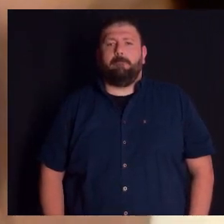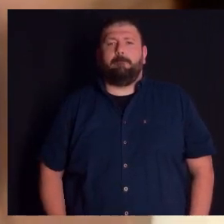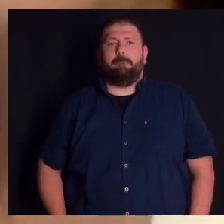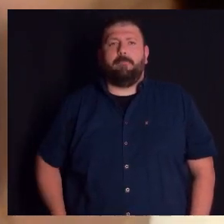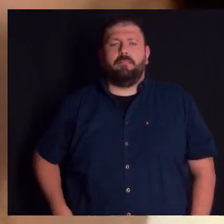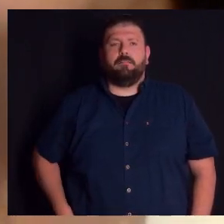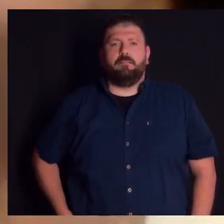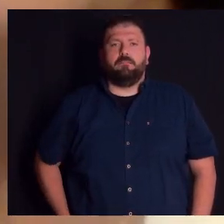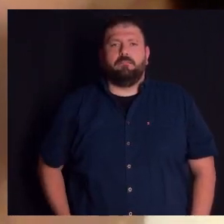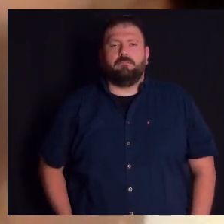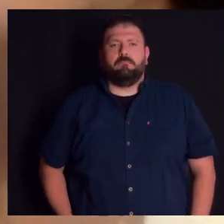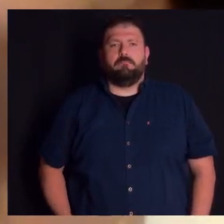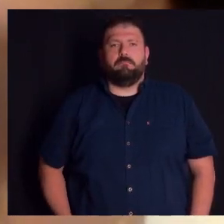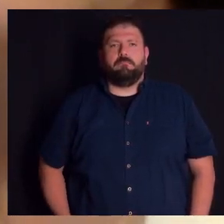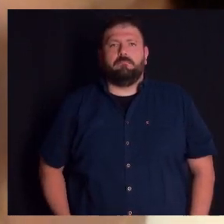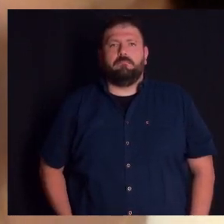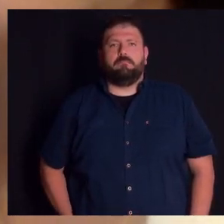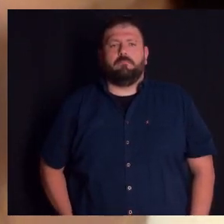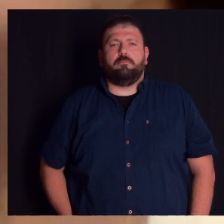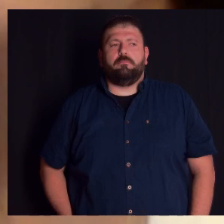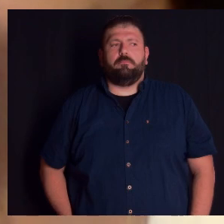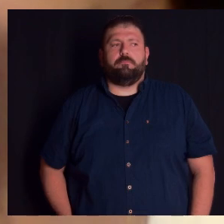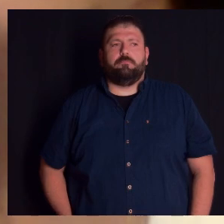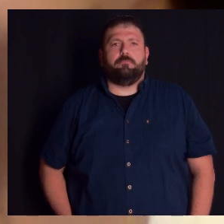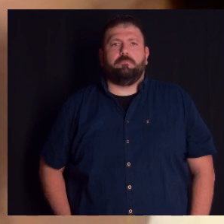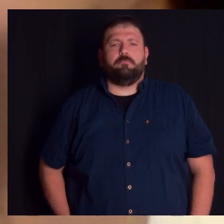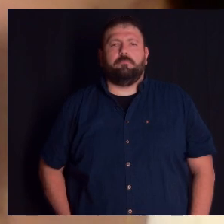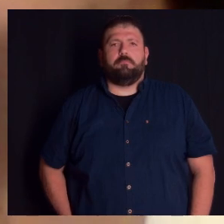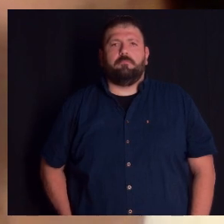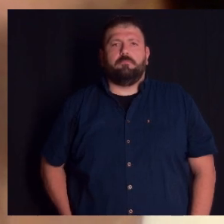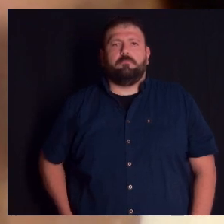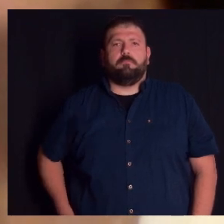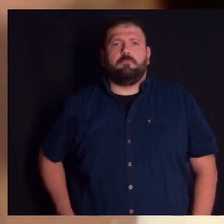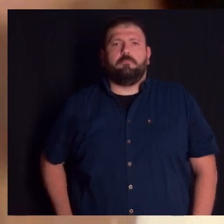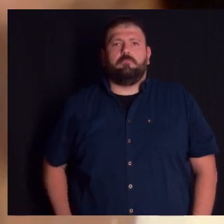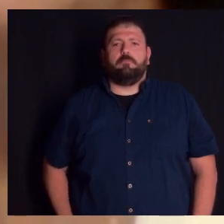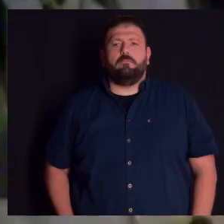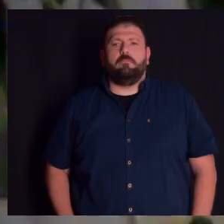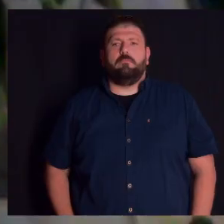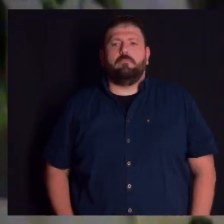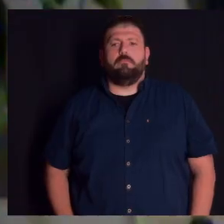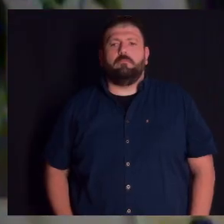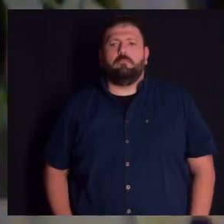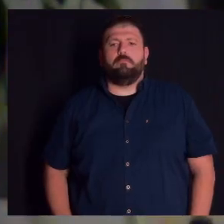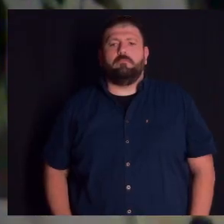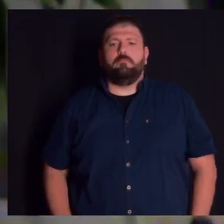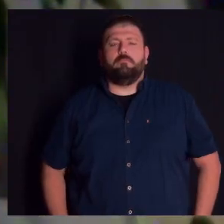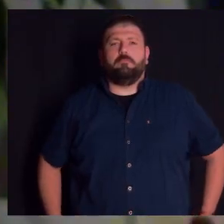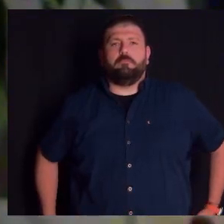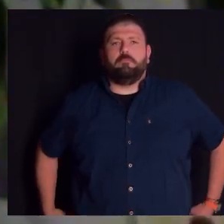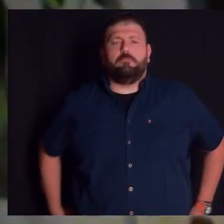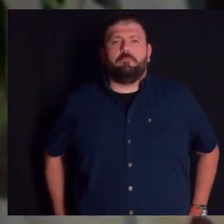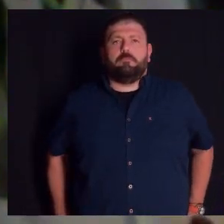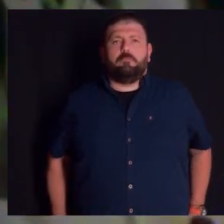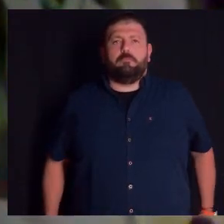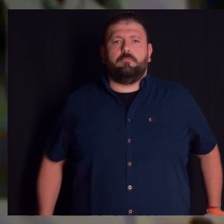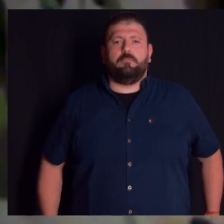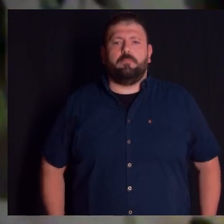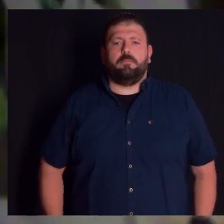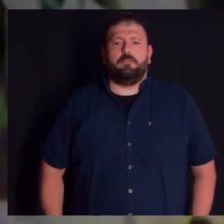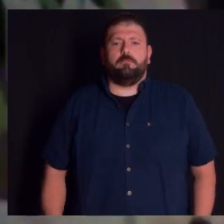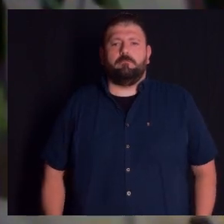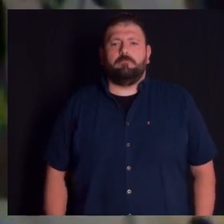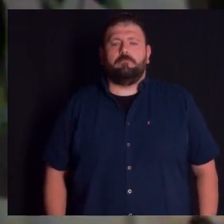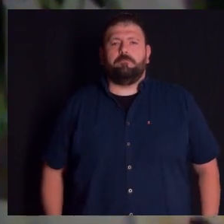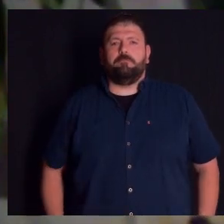нам рассказала, как ты этого добилась. Я добилась это только благодаря системе, о которой я стала